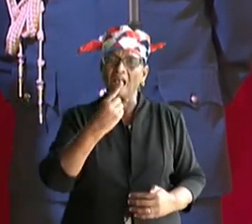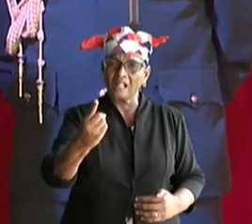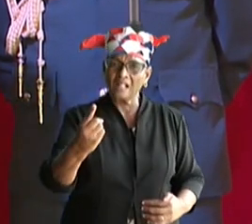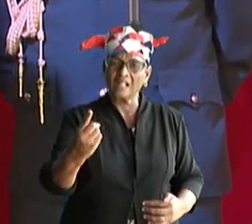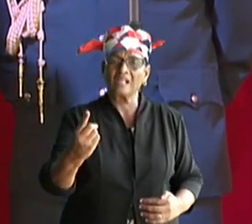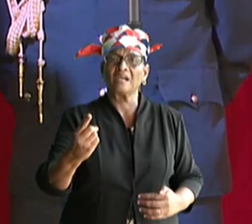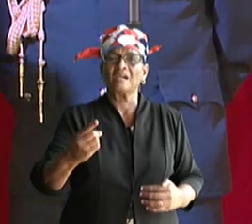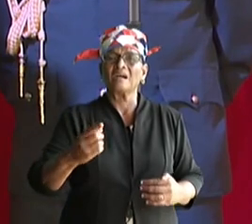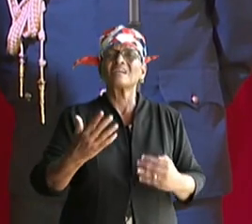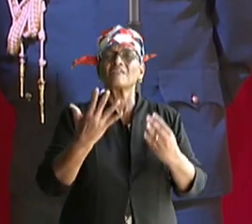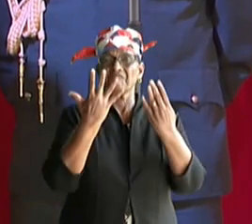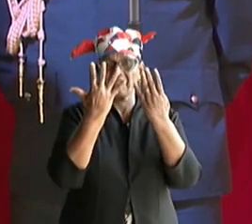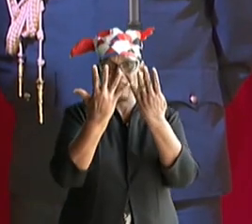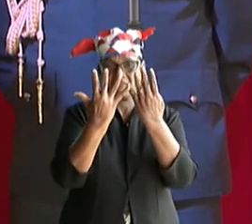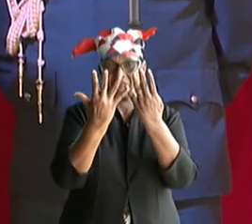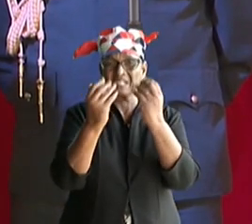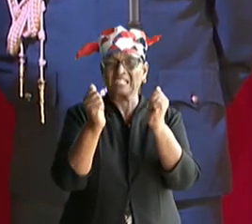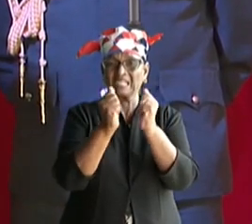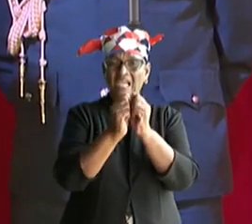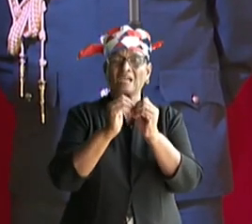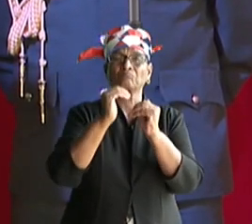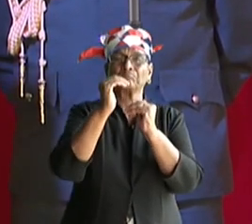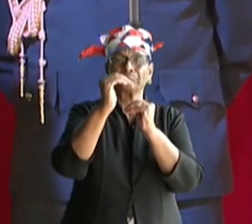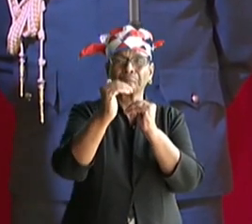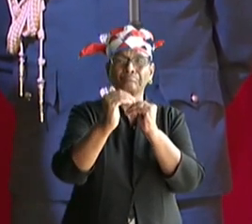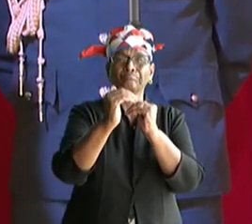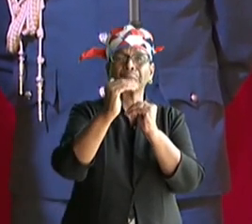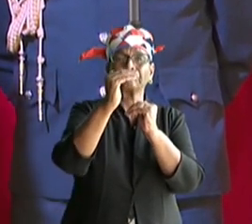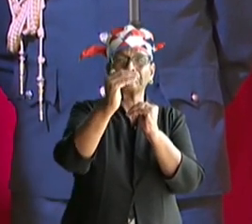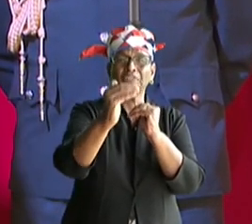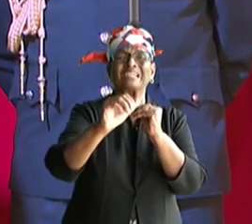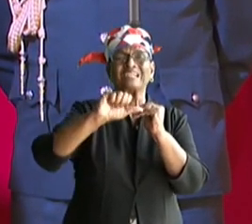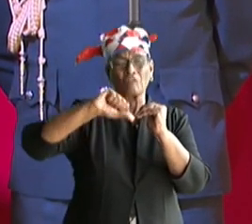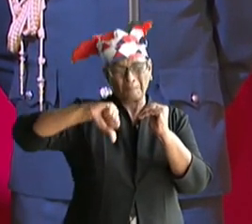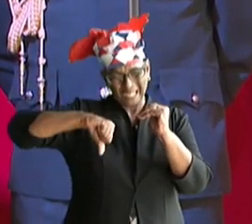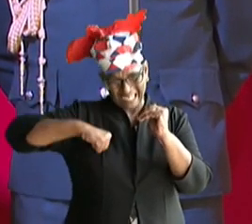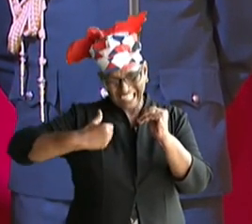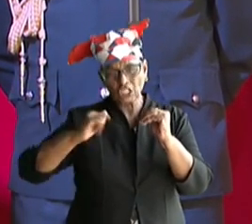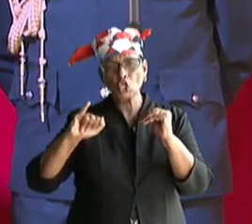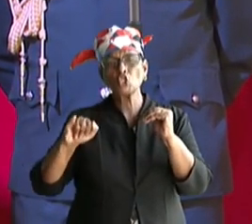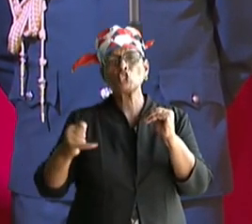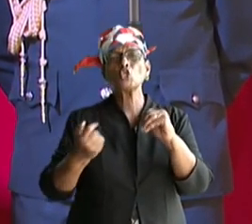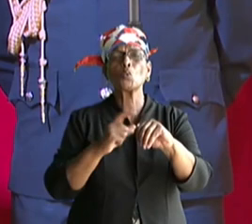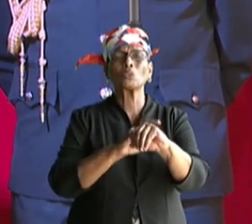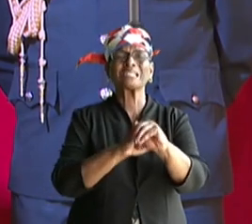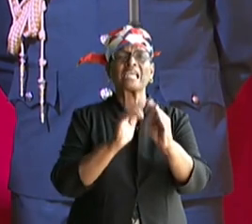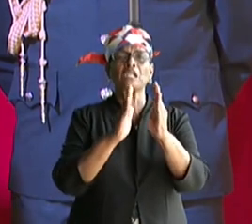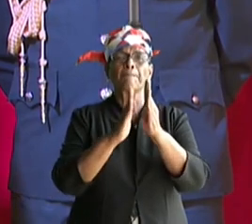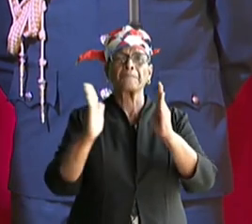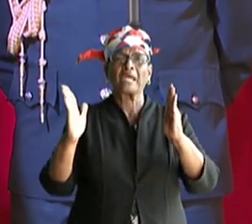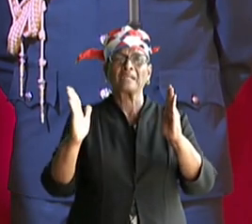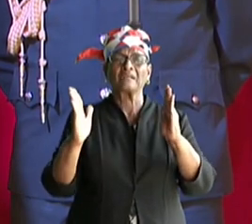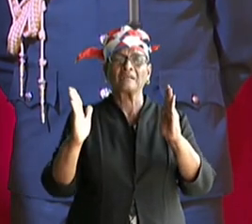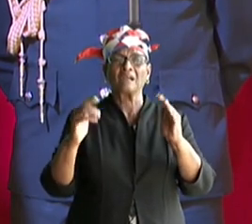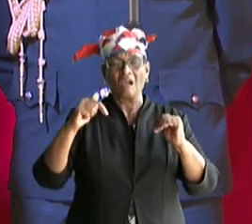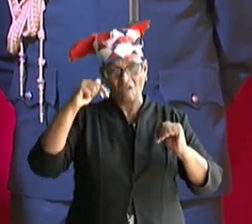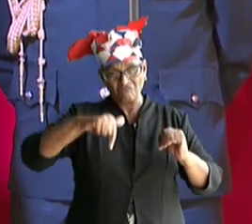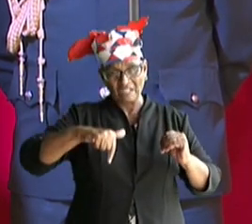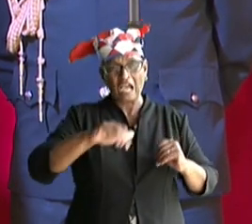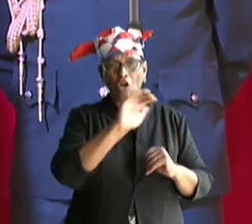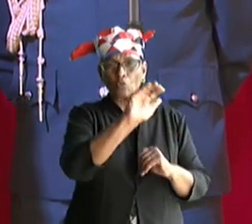we na 45 jaar kiezen voor start van een nieuw tijdperk. En vandaag roep ik elke Surinamer